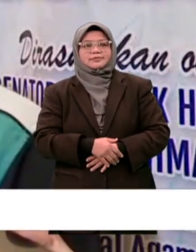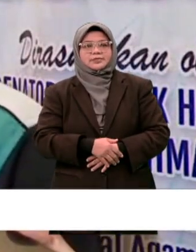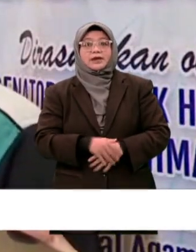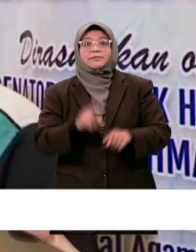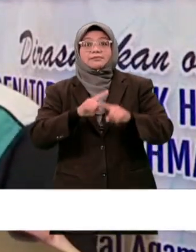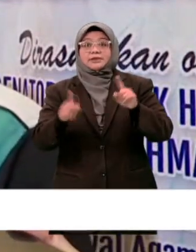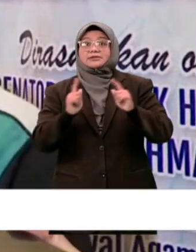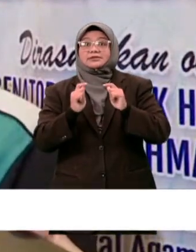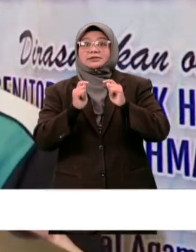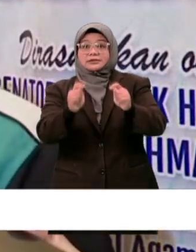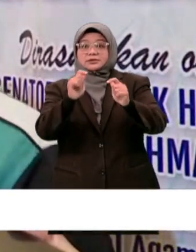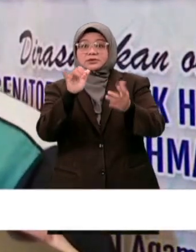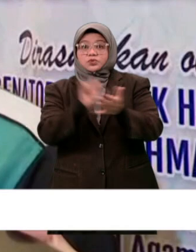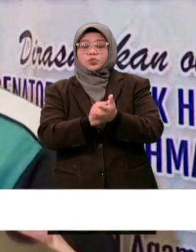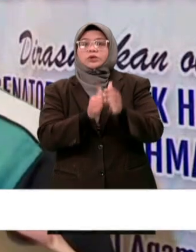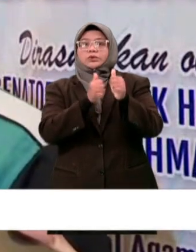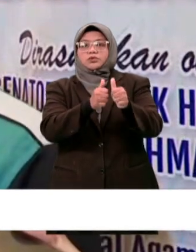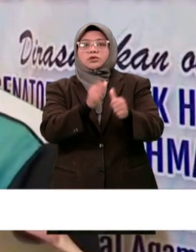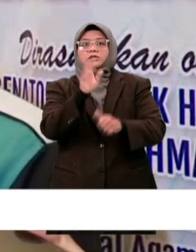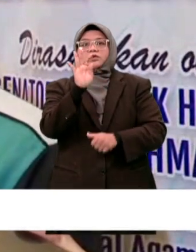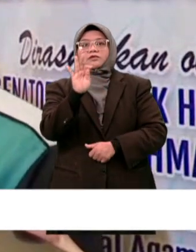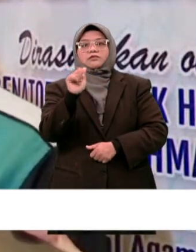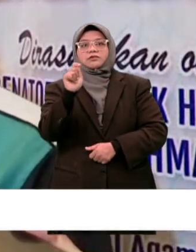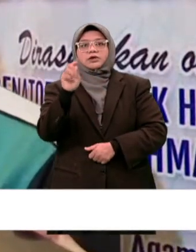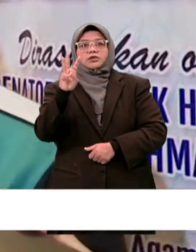itu kenapa tuh